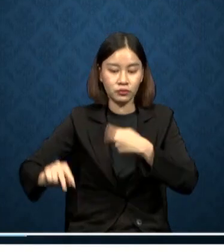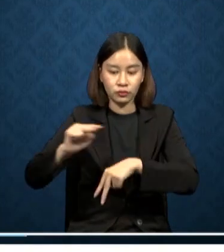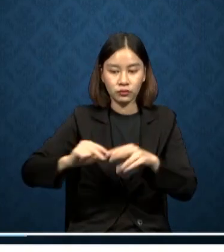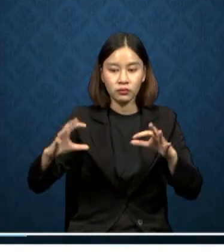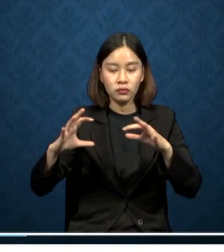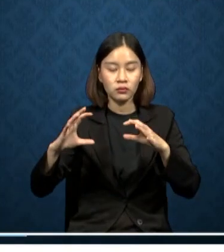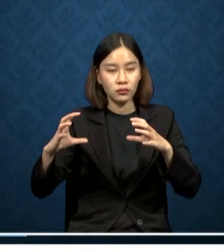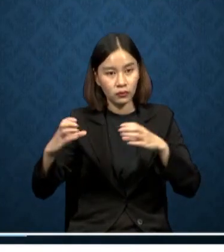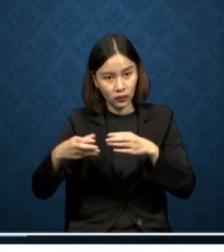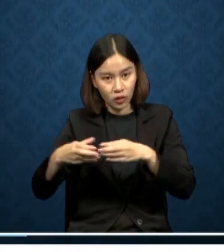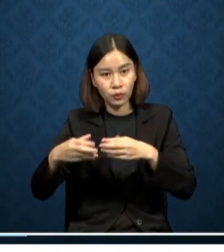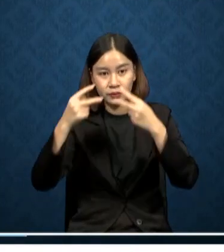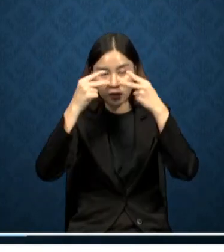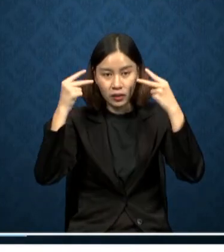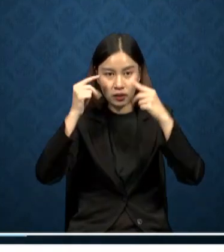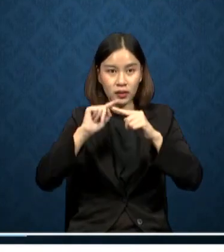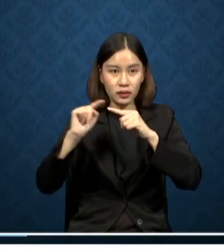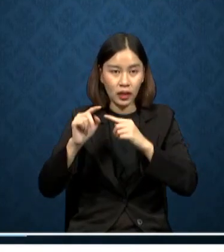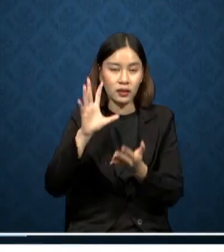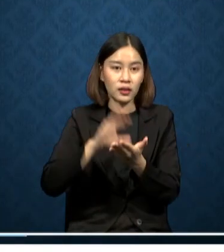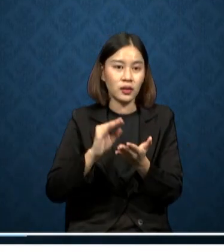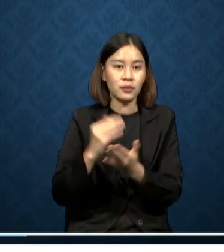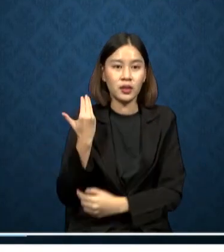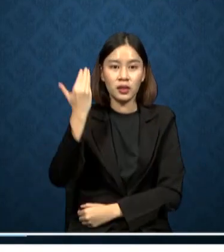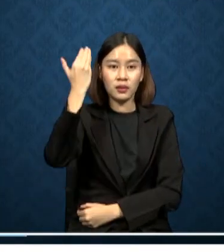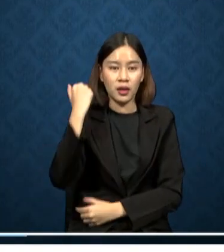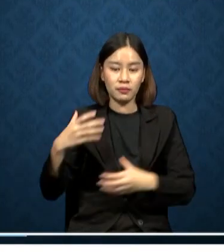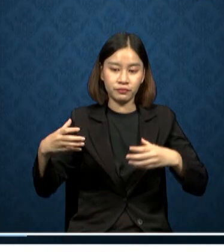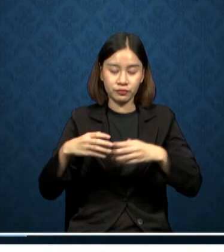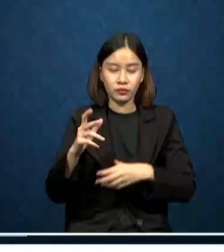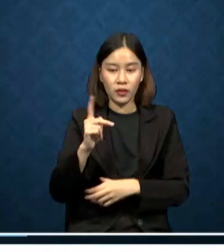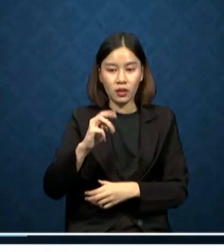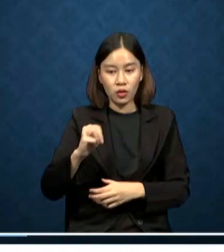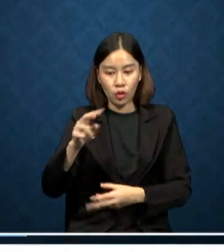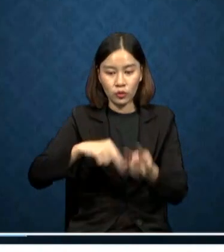โยกลุม พการลา äต้